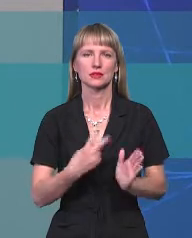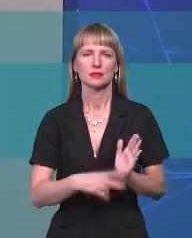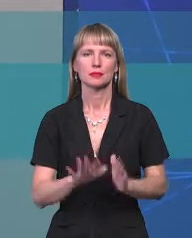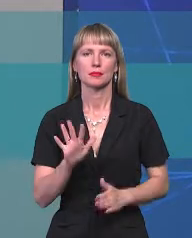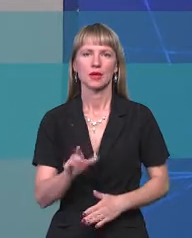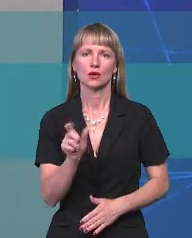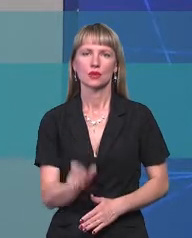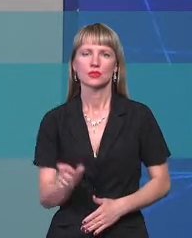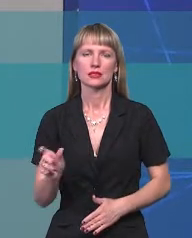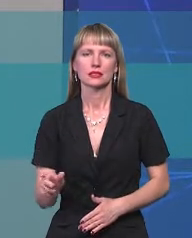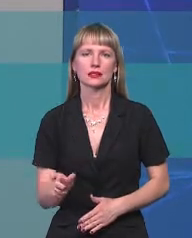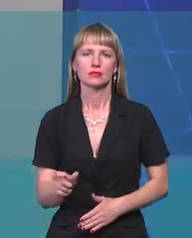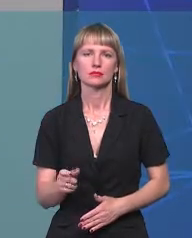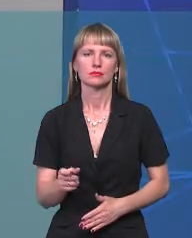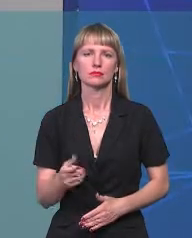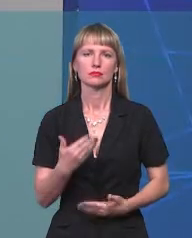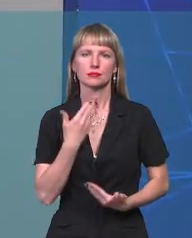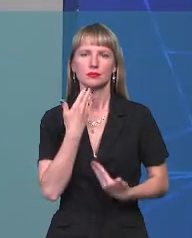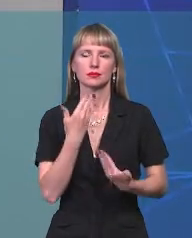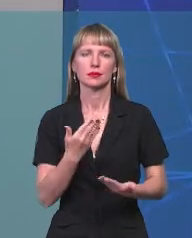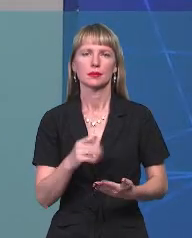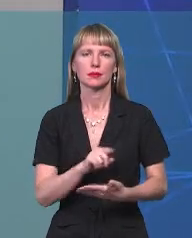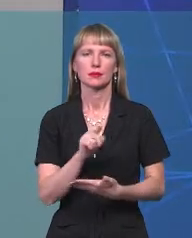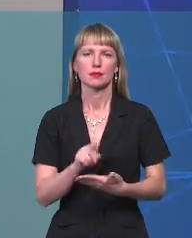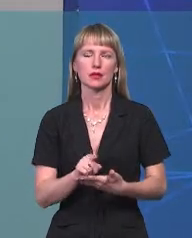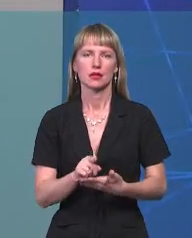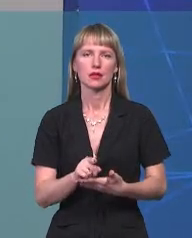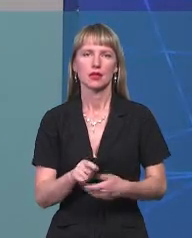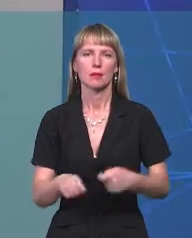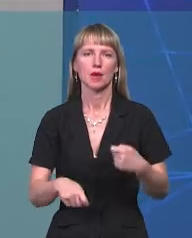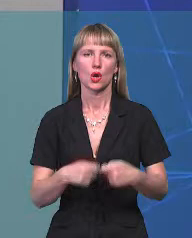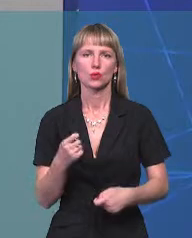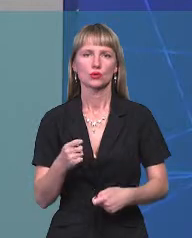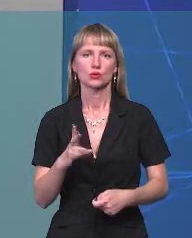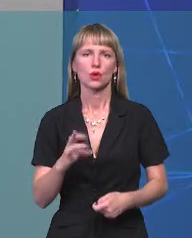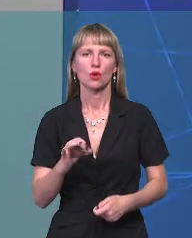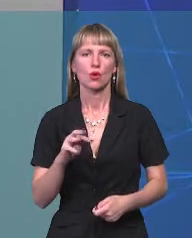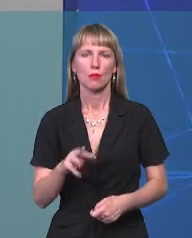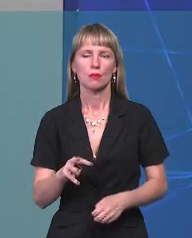575 осіб звернулися з питання порушення норм трудового законодавства.